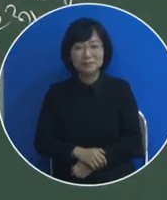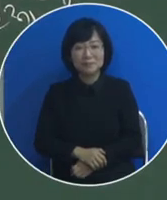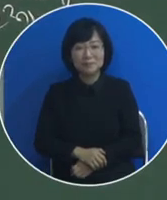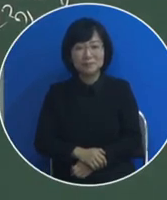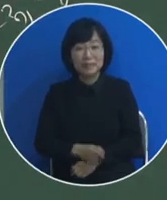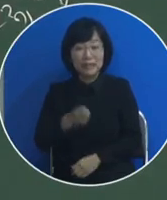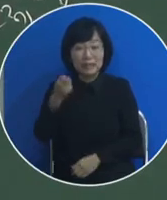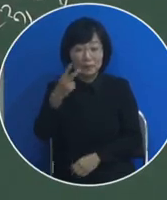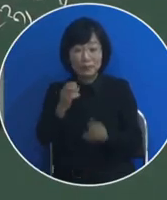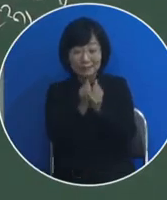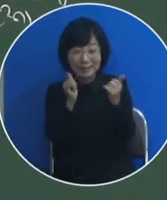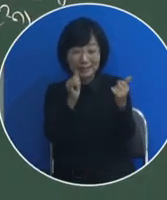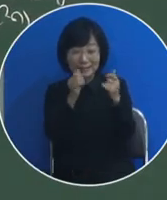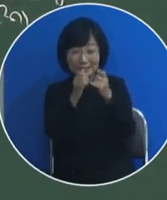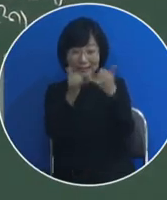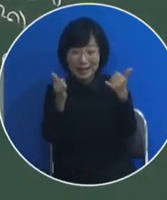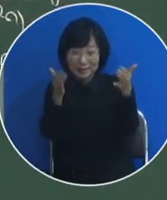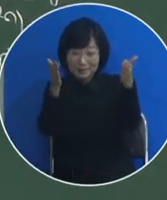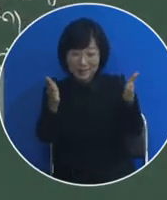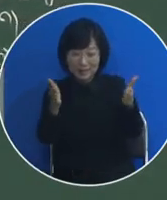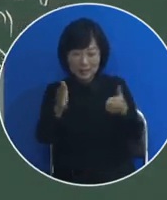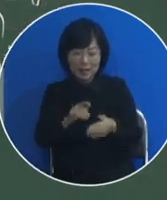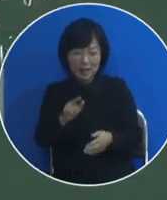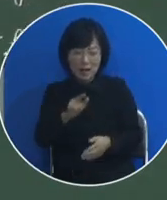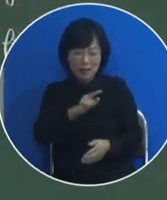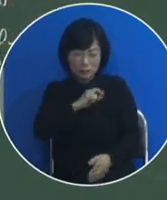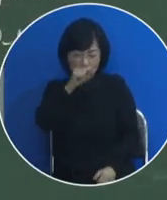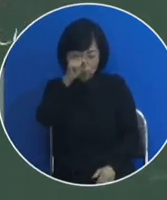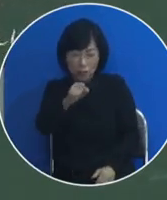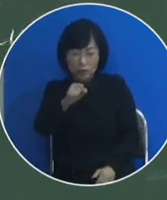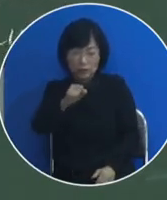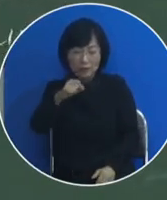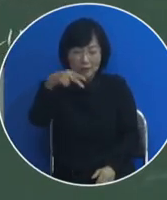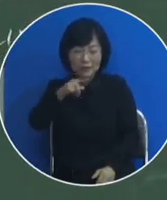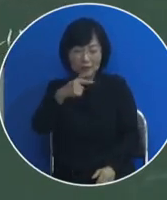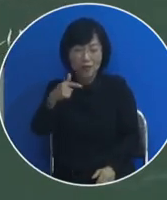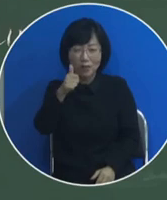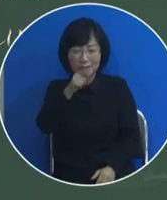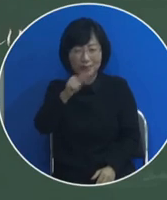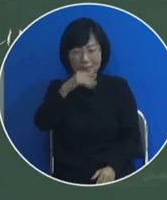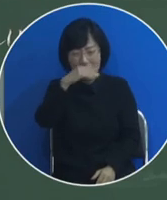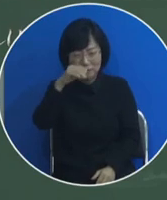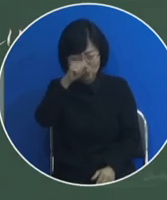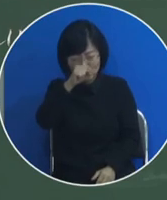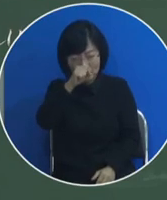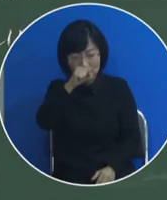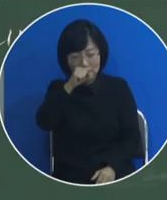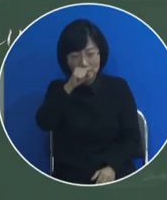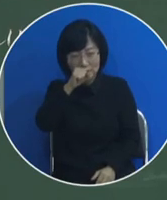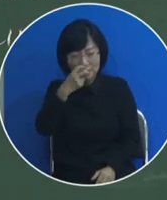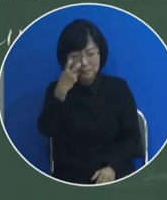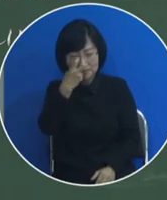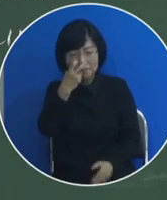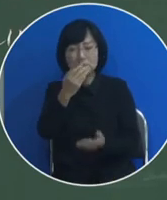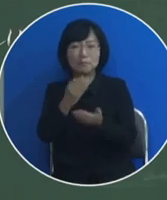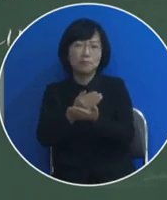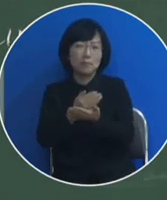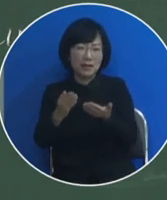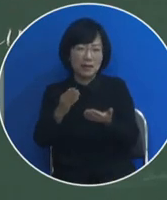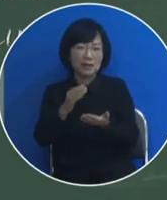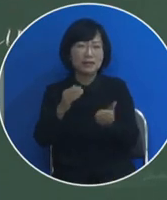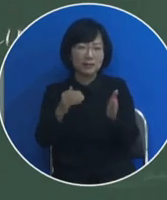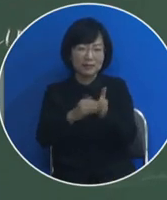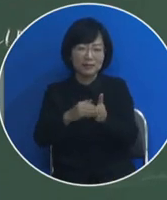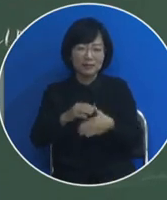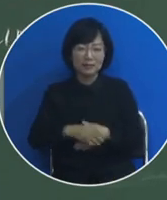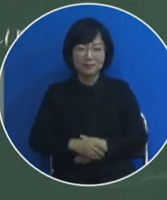지극히 선한 것을 분별하게. And in dealing with people, he was able to discern what is best. 이것 때문에요, 우리는 이렇게